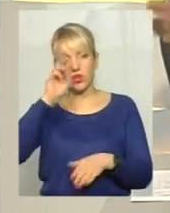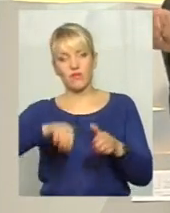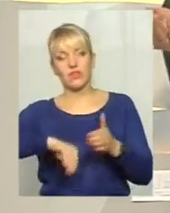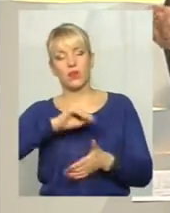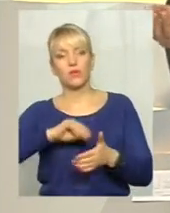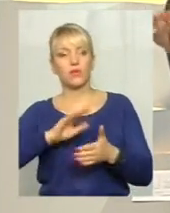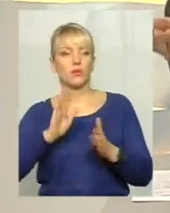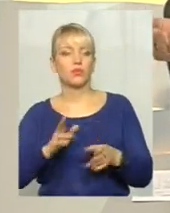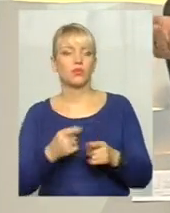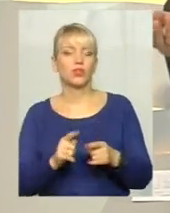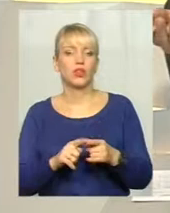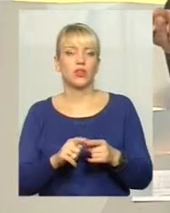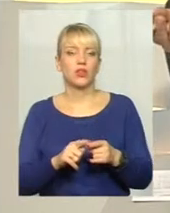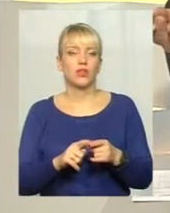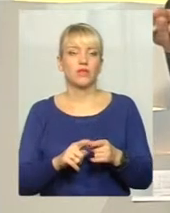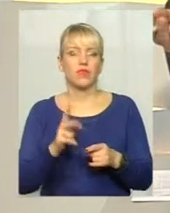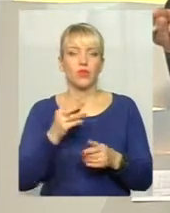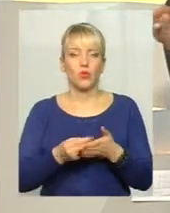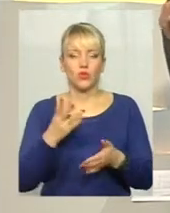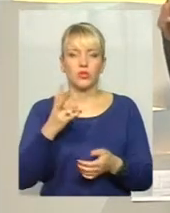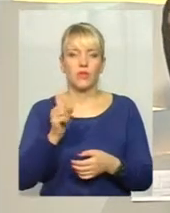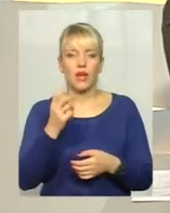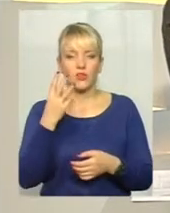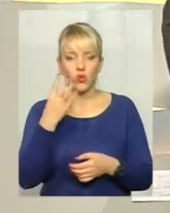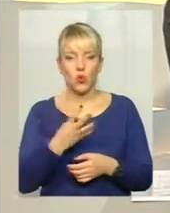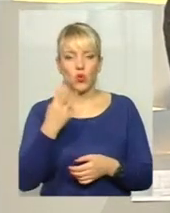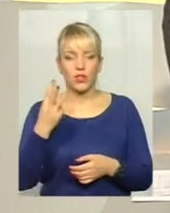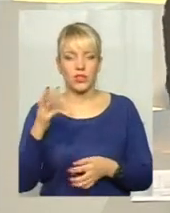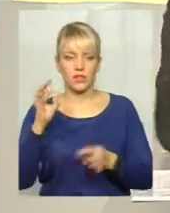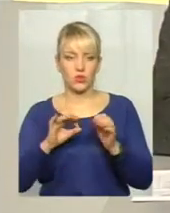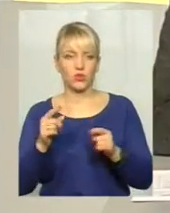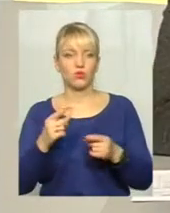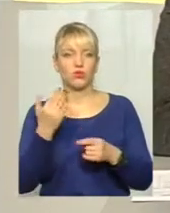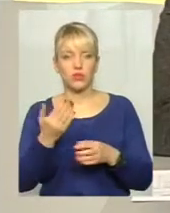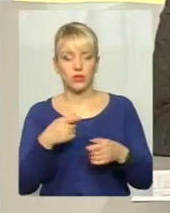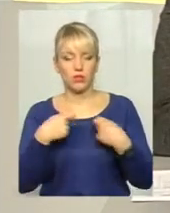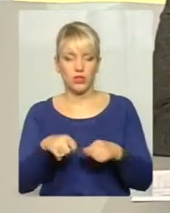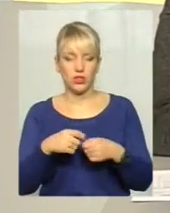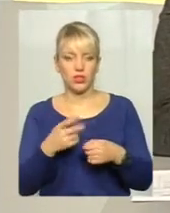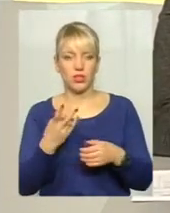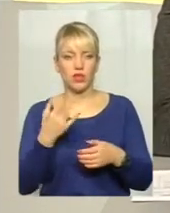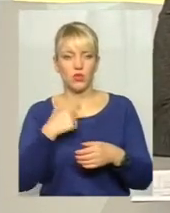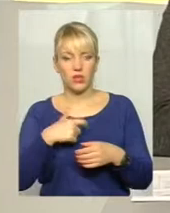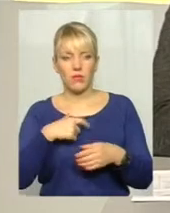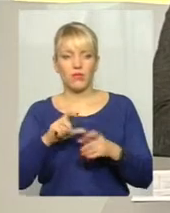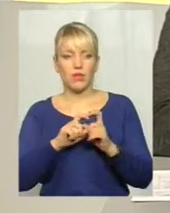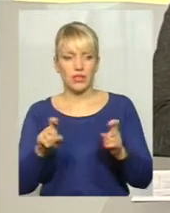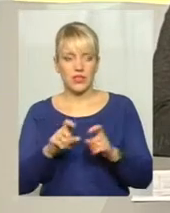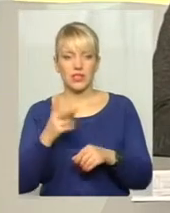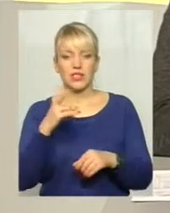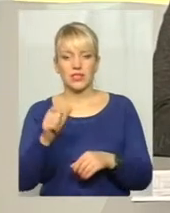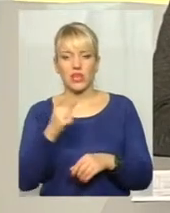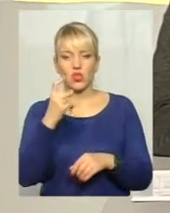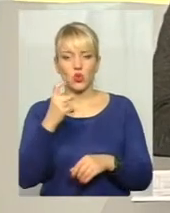будуть там, ну, по суті, дорожчими на 43%. Да? Тому що ти там продаєш навіть в магазині в себе там за 100 гривень